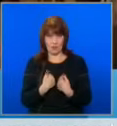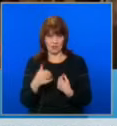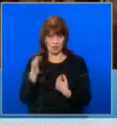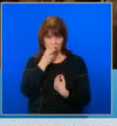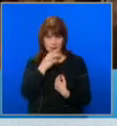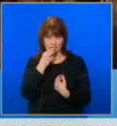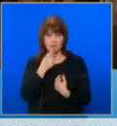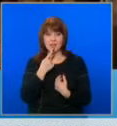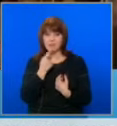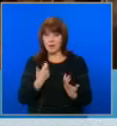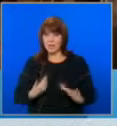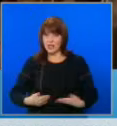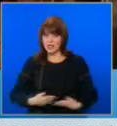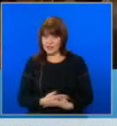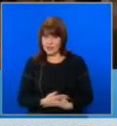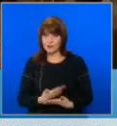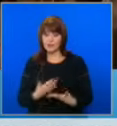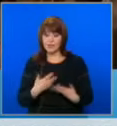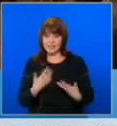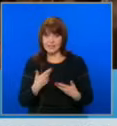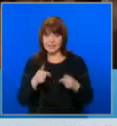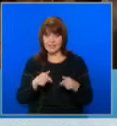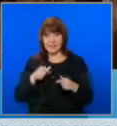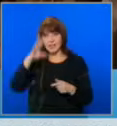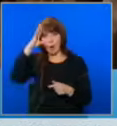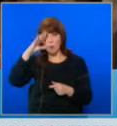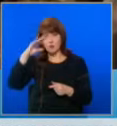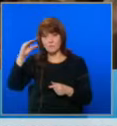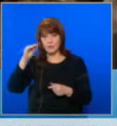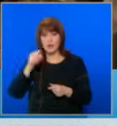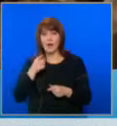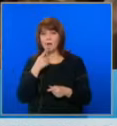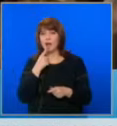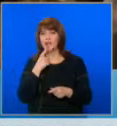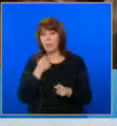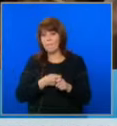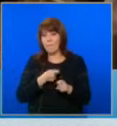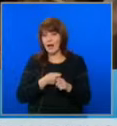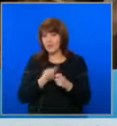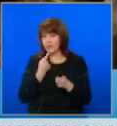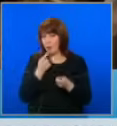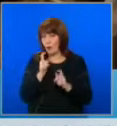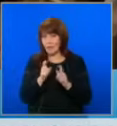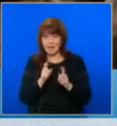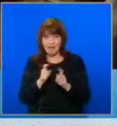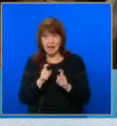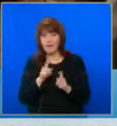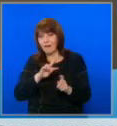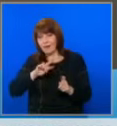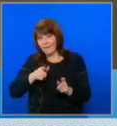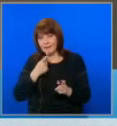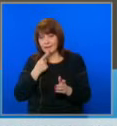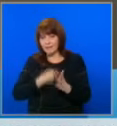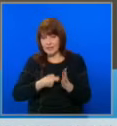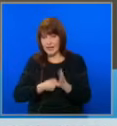затова ми е много интересно и държа въпросните господа като правят квалификации отправят всякакви твърдения